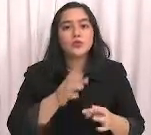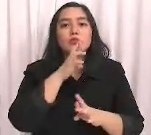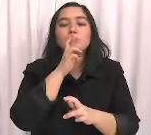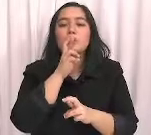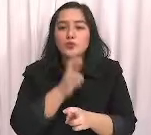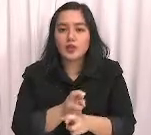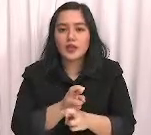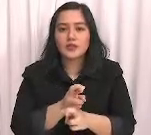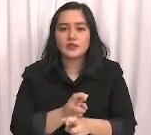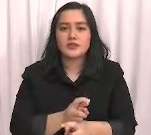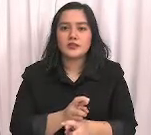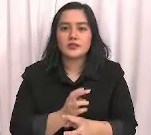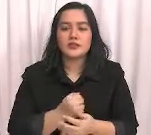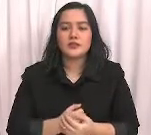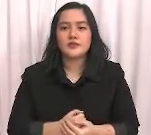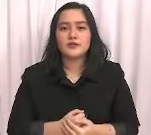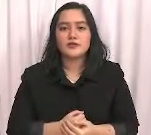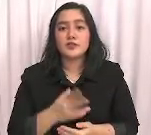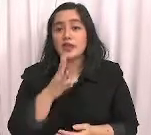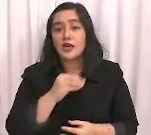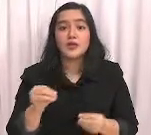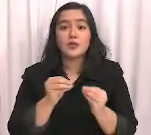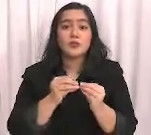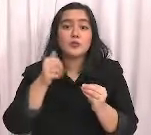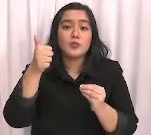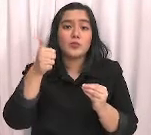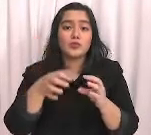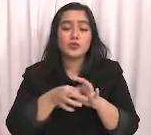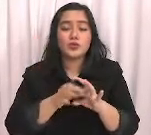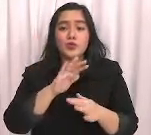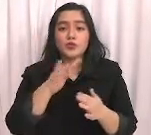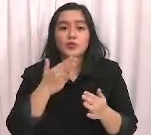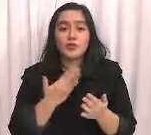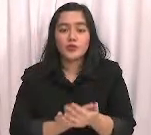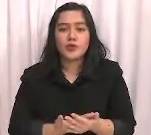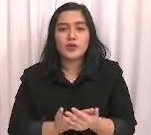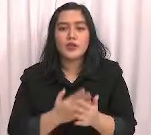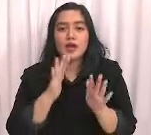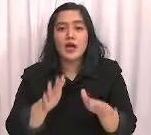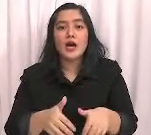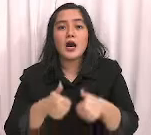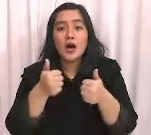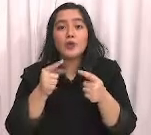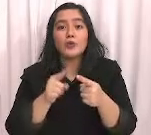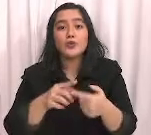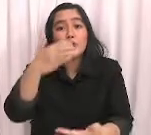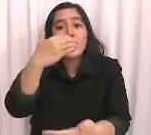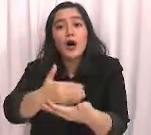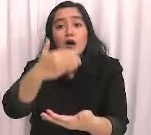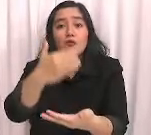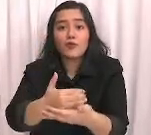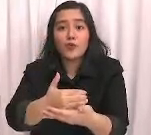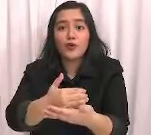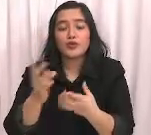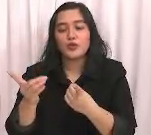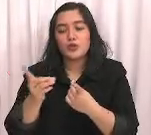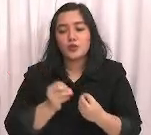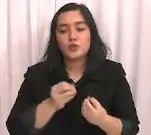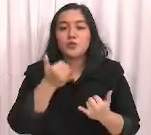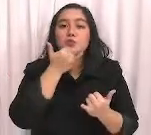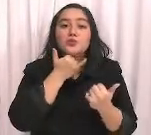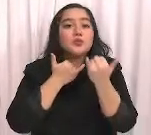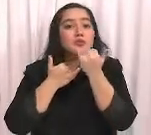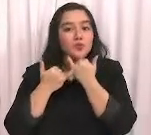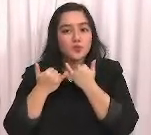lahat, paano natin iiwasan ang paggawa ng mali? Yes. Hindi lang paggawa ng tama, kundi